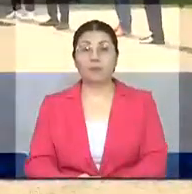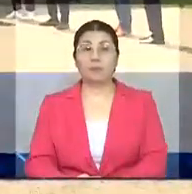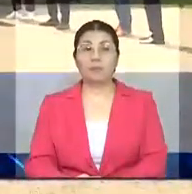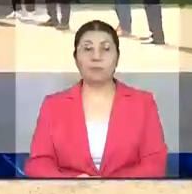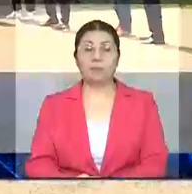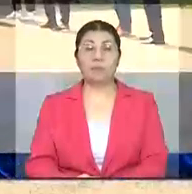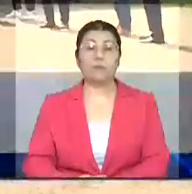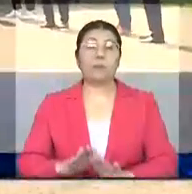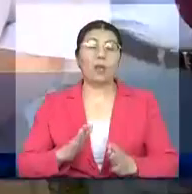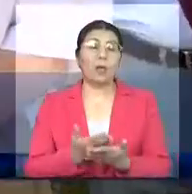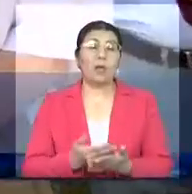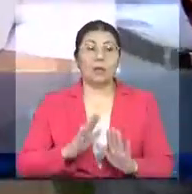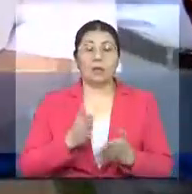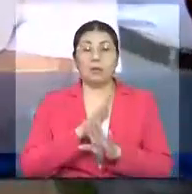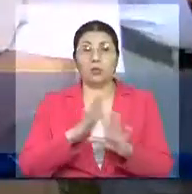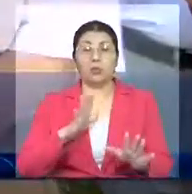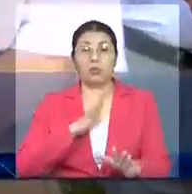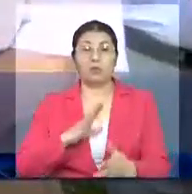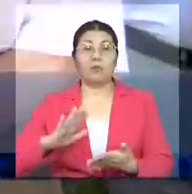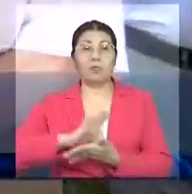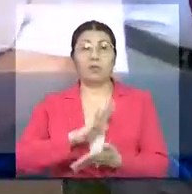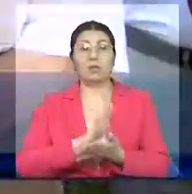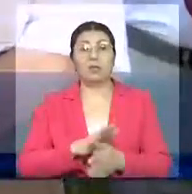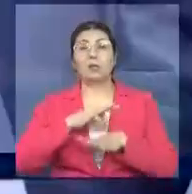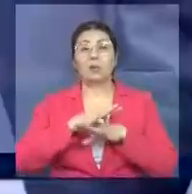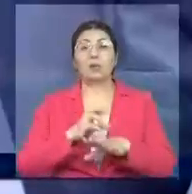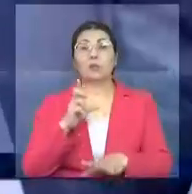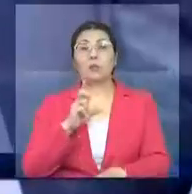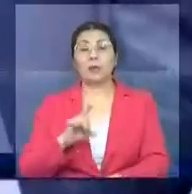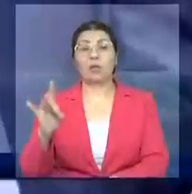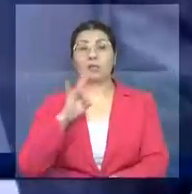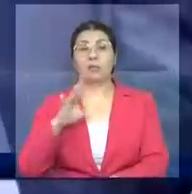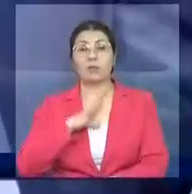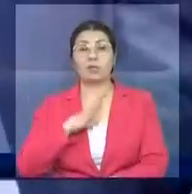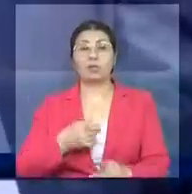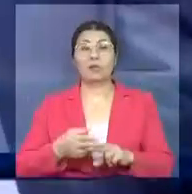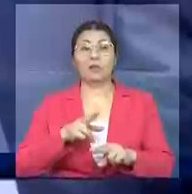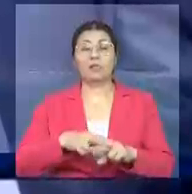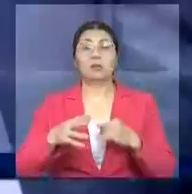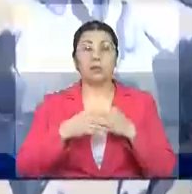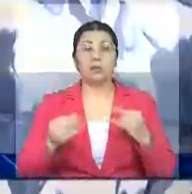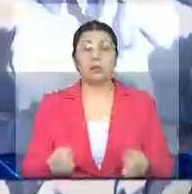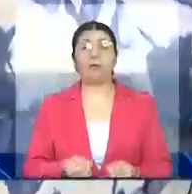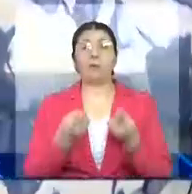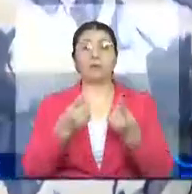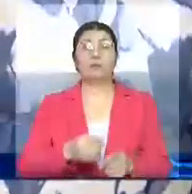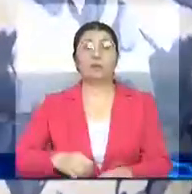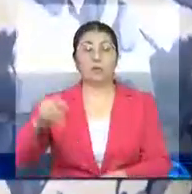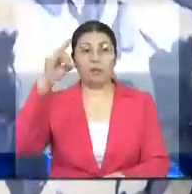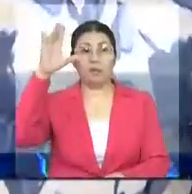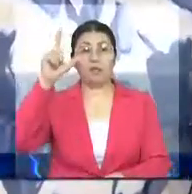Не случайно поездка, посвященная столетию газеты «Актобе», прошла именно в Байганинский район. Ведь именно из этого края вышли столь известные